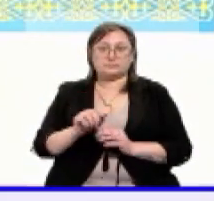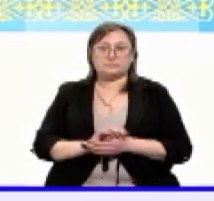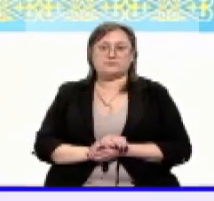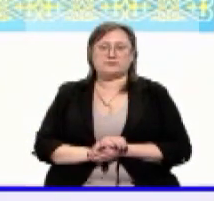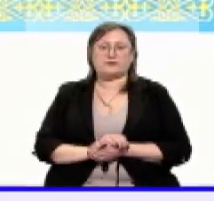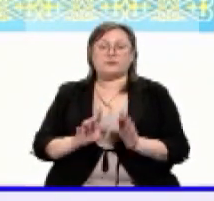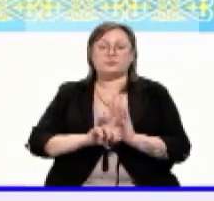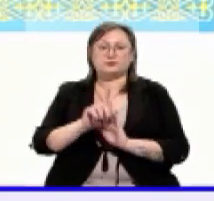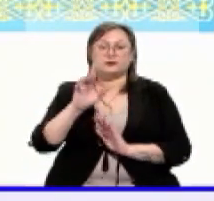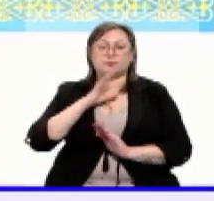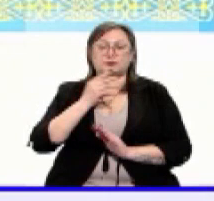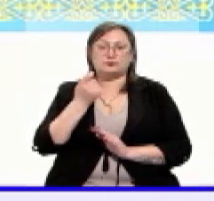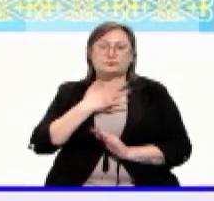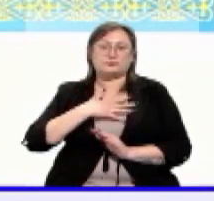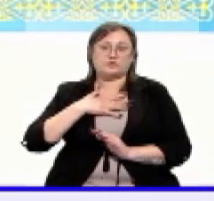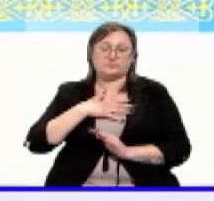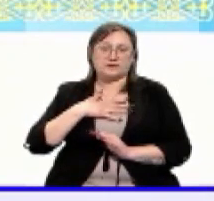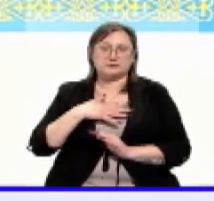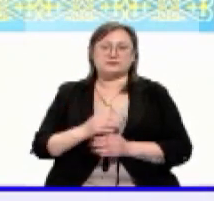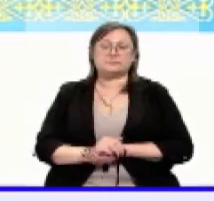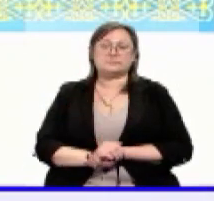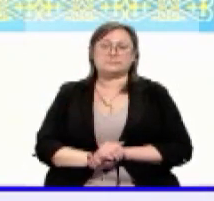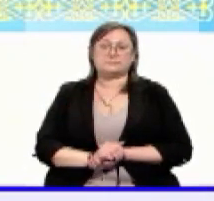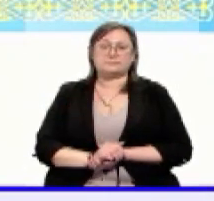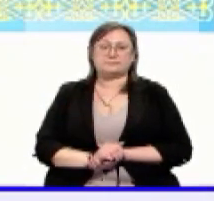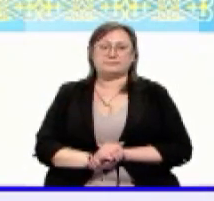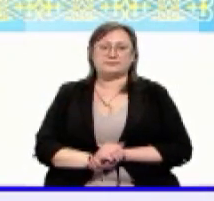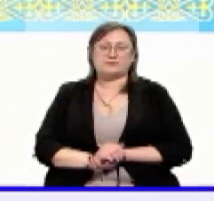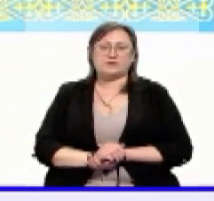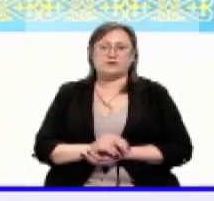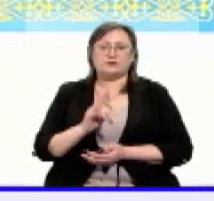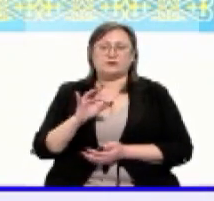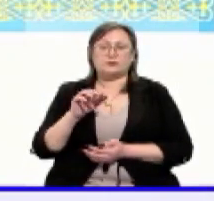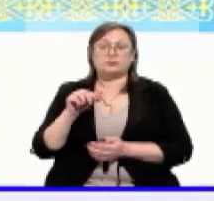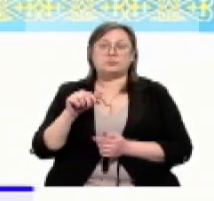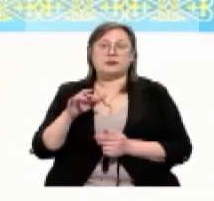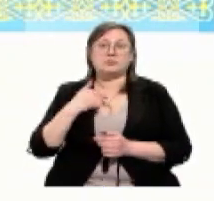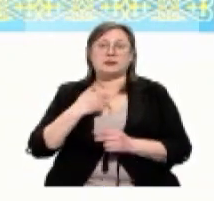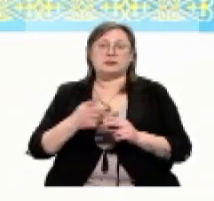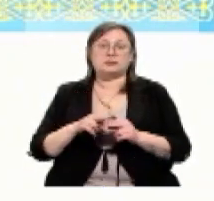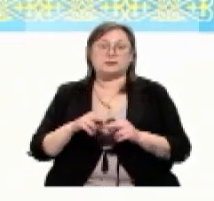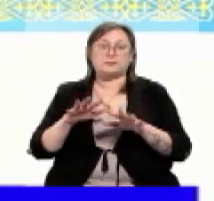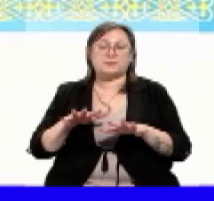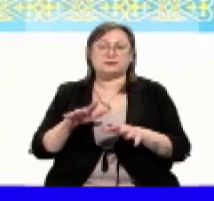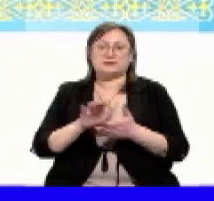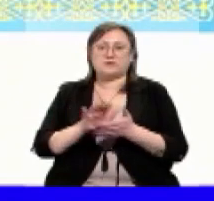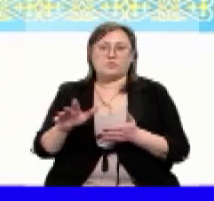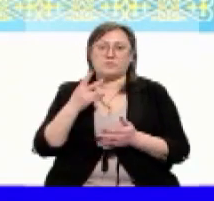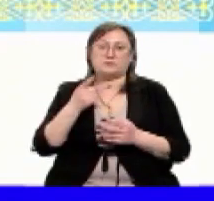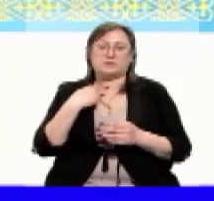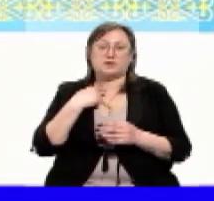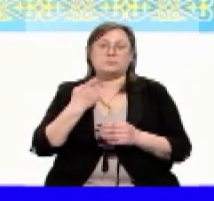менде. Одан кейін келгеннен кейін ауыл тұрғындарының, яғни осы өзімнің ұжымымның мені жылы қарсы